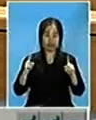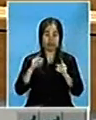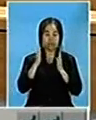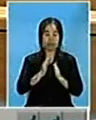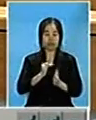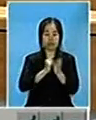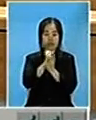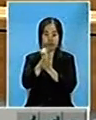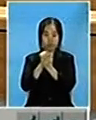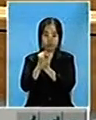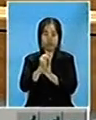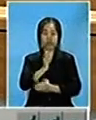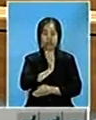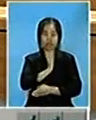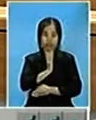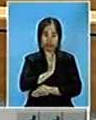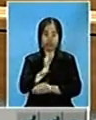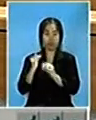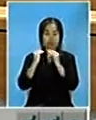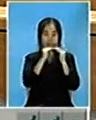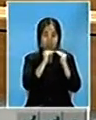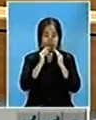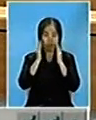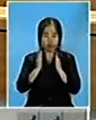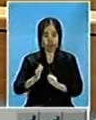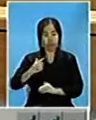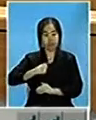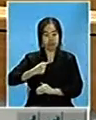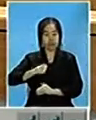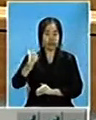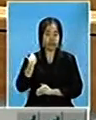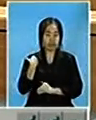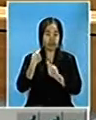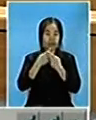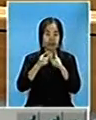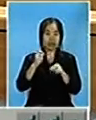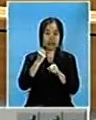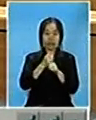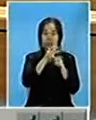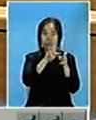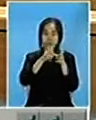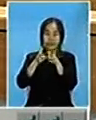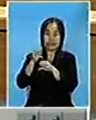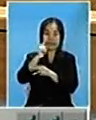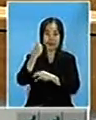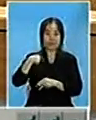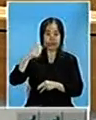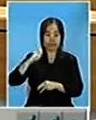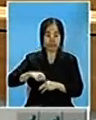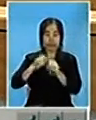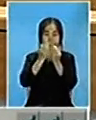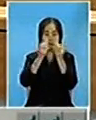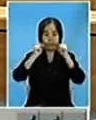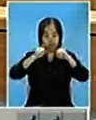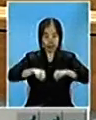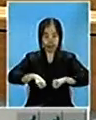อบความยุติธรรมทุกคนก็ชอบทำยังไงศาลจะได้วินิจฉัยให้มันถูกต้องให้